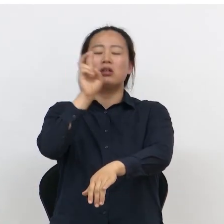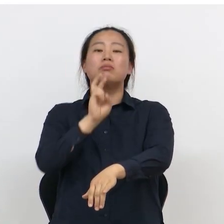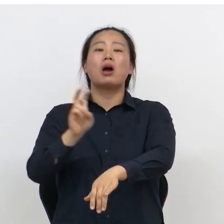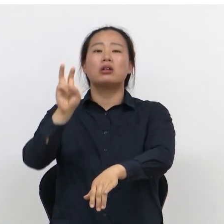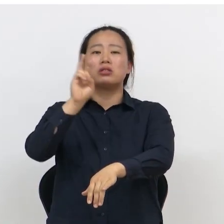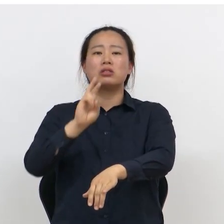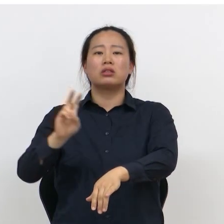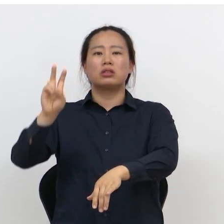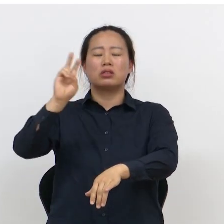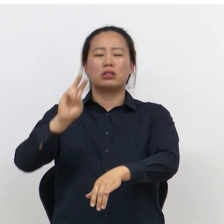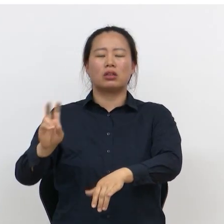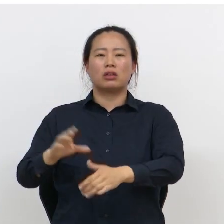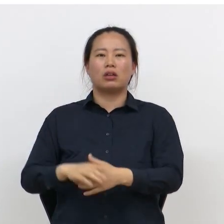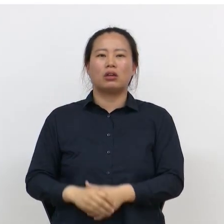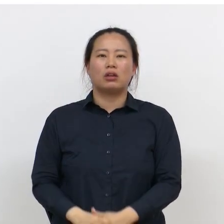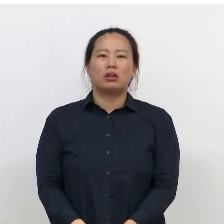어떻습니까?